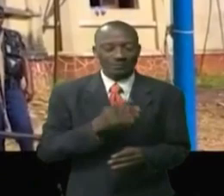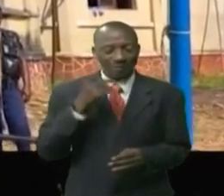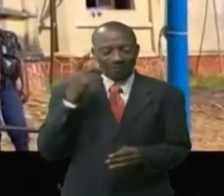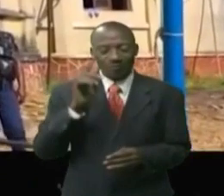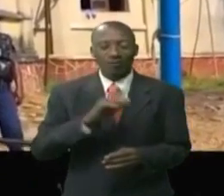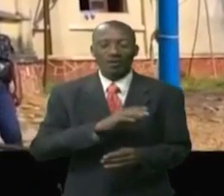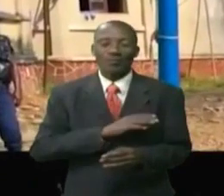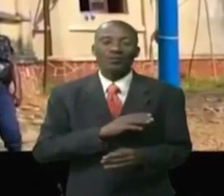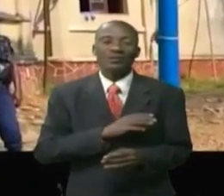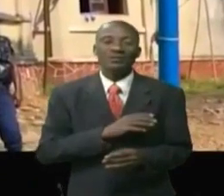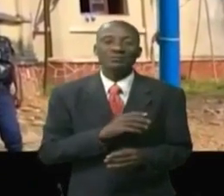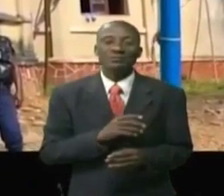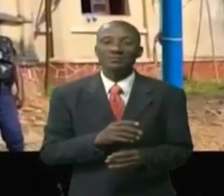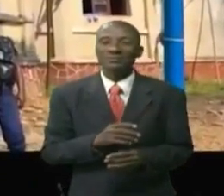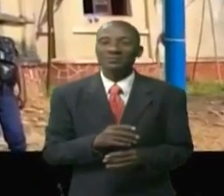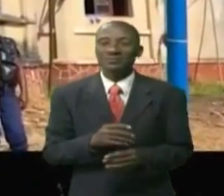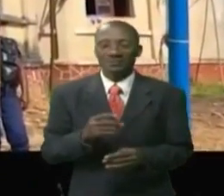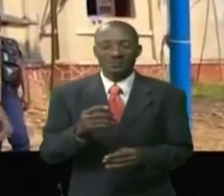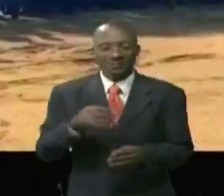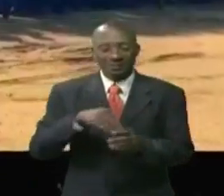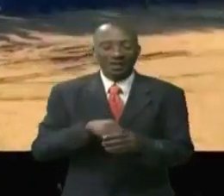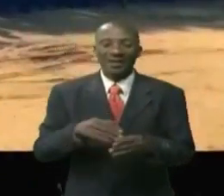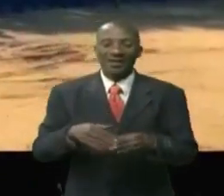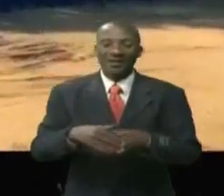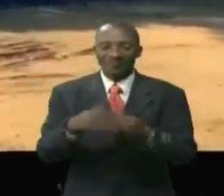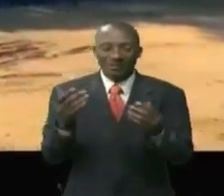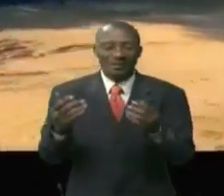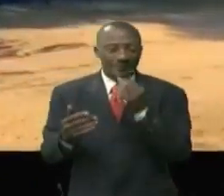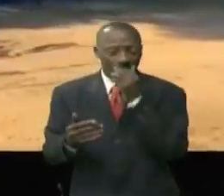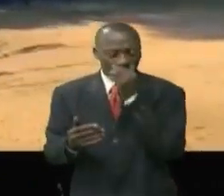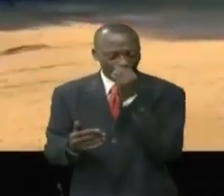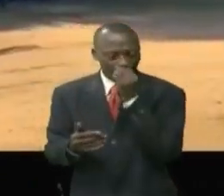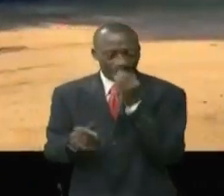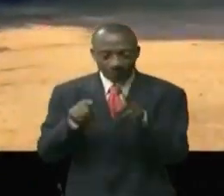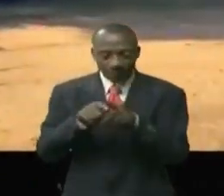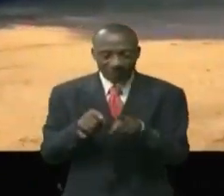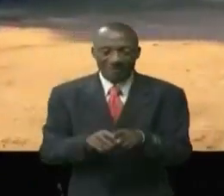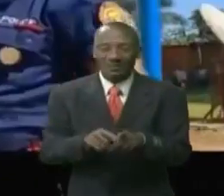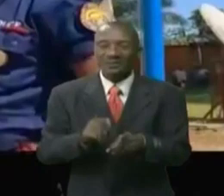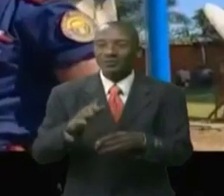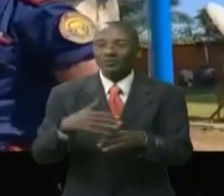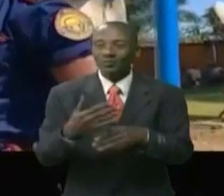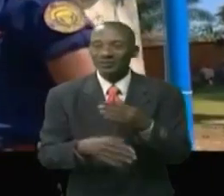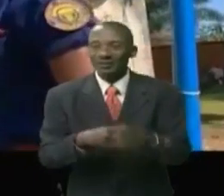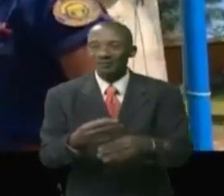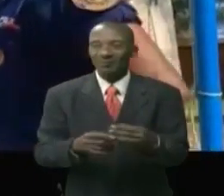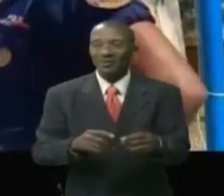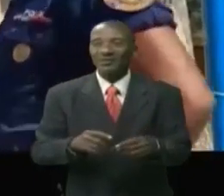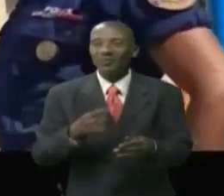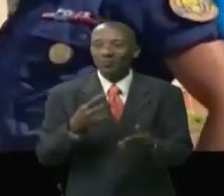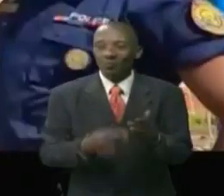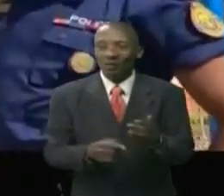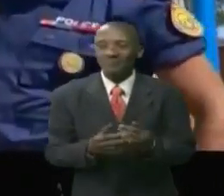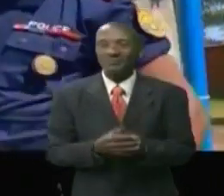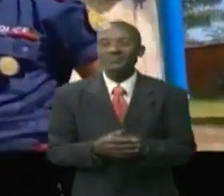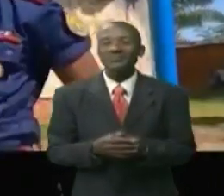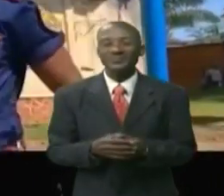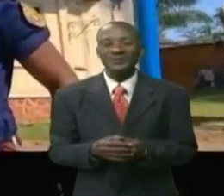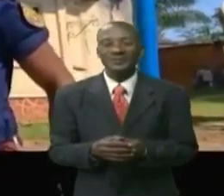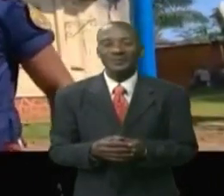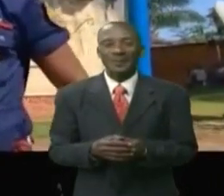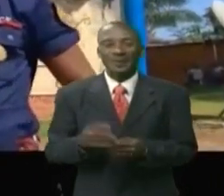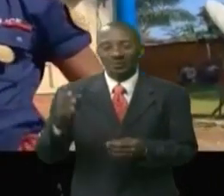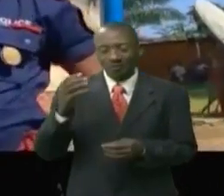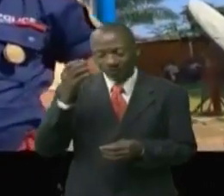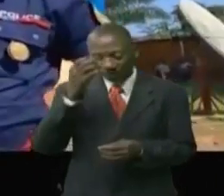peine sera de strictes application le policier est un citoyen est un monsieur respectable il doit éviter tout acte